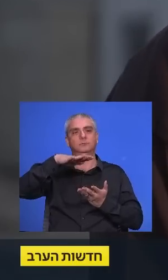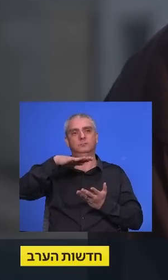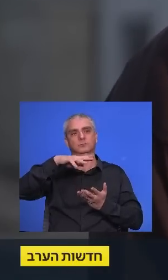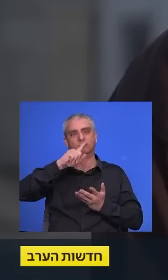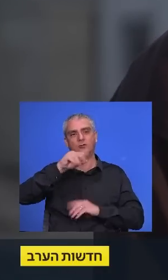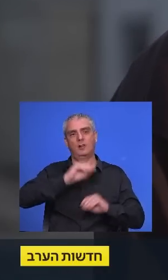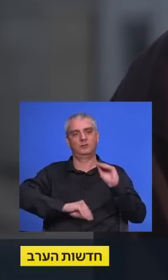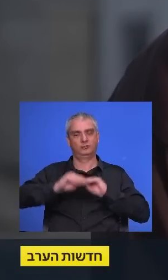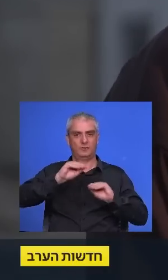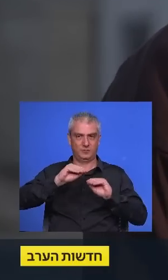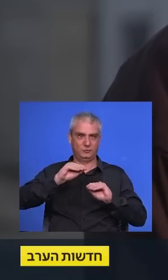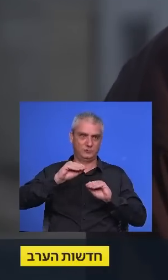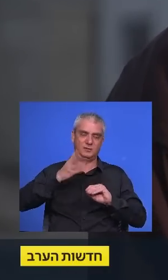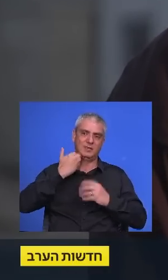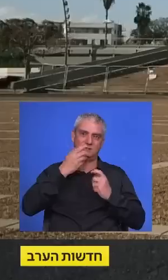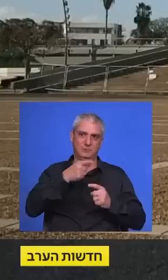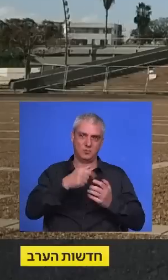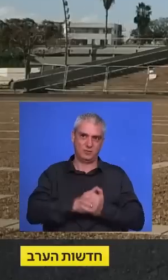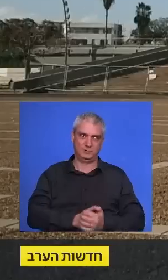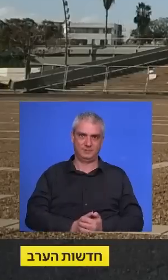לשמש לסיפור הזה.